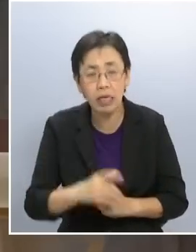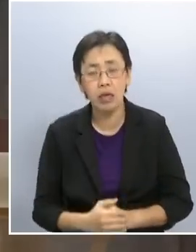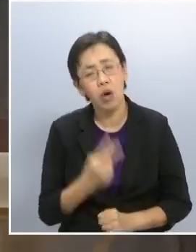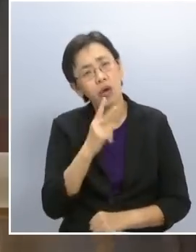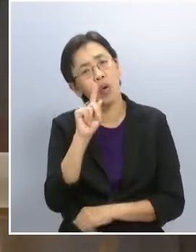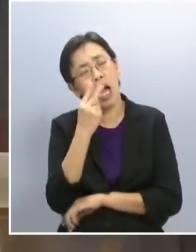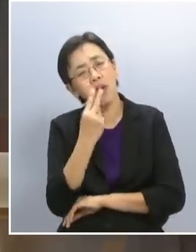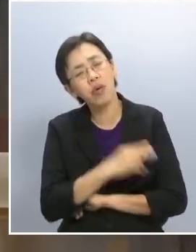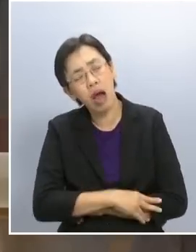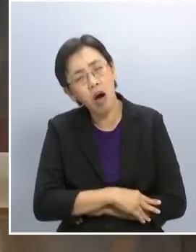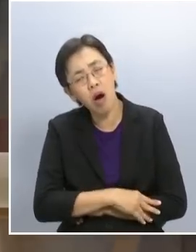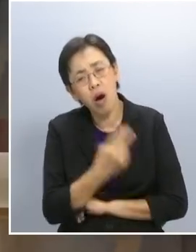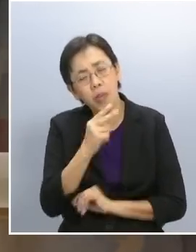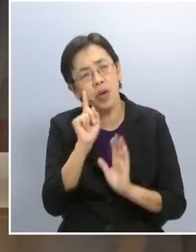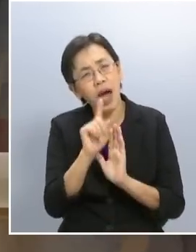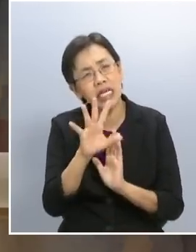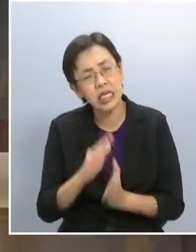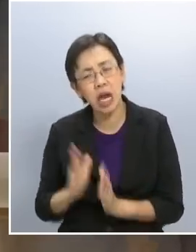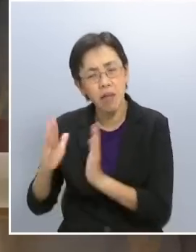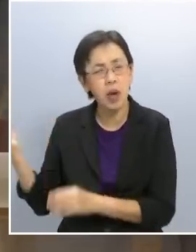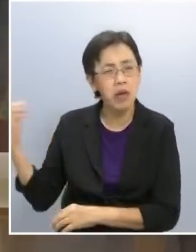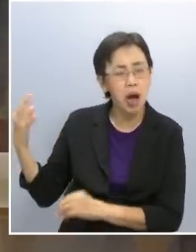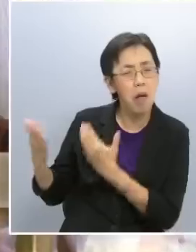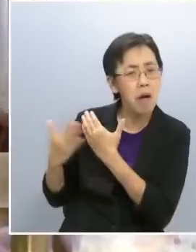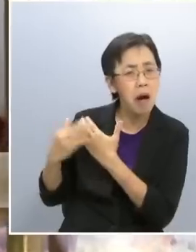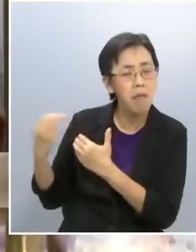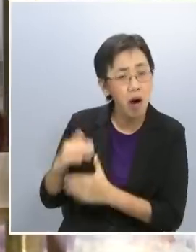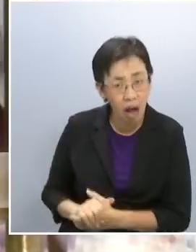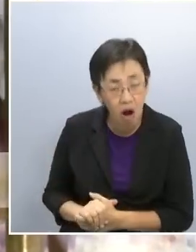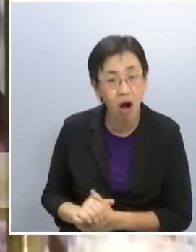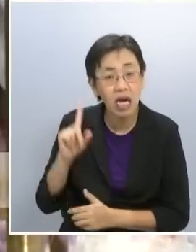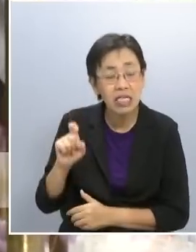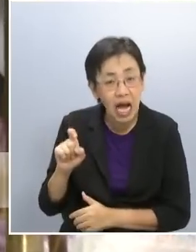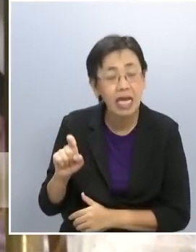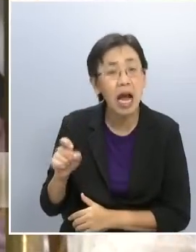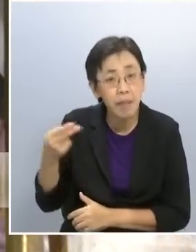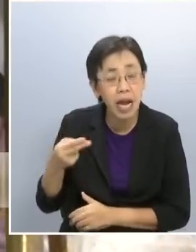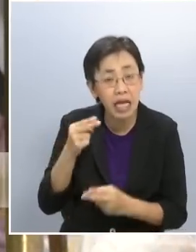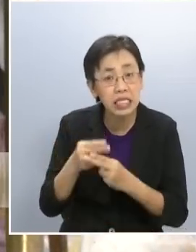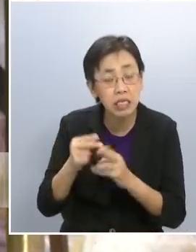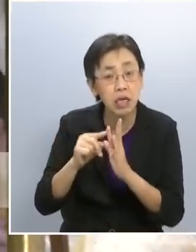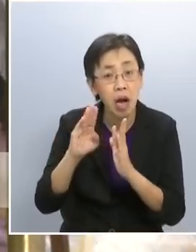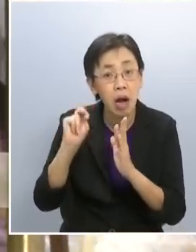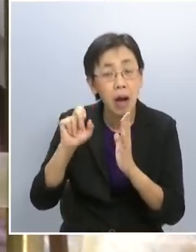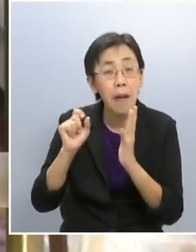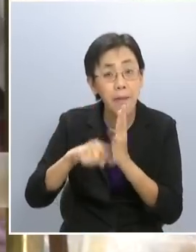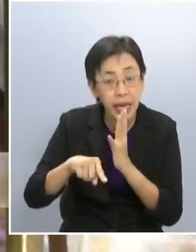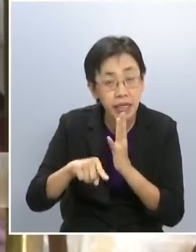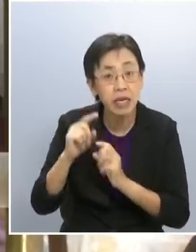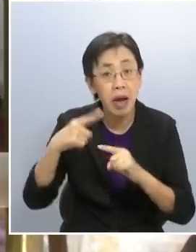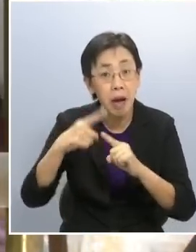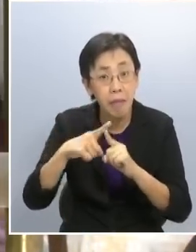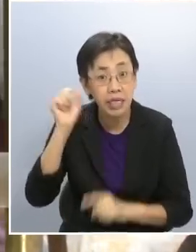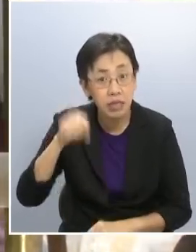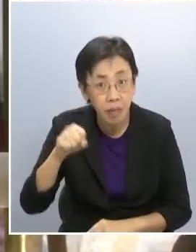วต่อไปประมาณ5นาทีมีคนตะโกนบอกตั้มคนที่ตายหลานตั้มชื่อเบนซ์ใช่ไหมเท่านั้นแหละครับเปลี่ยนเสื้อผ้ามาโร